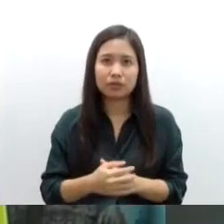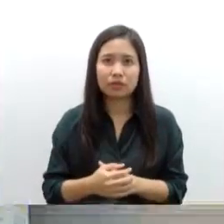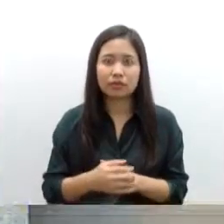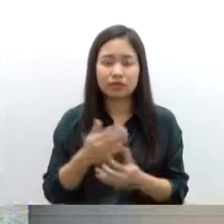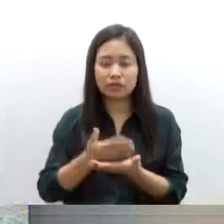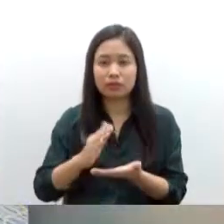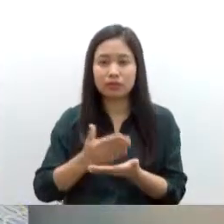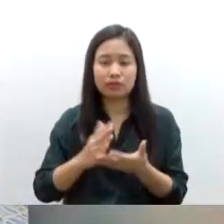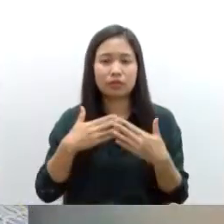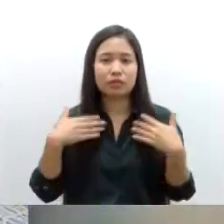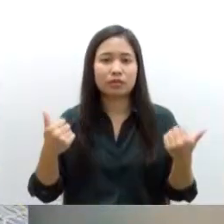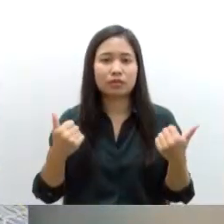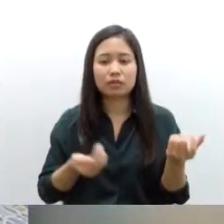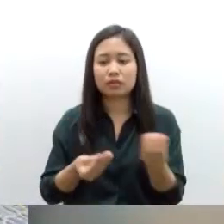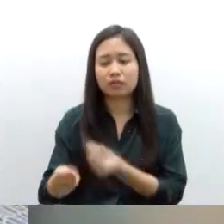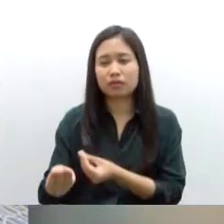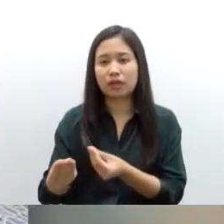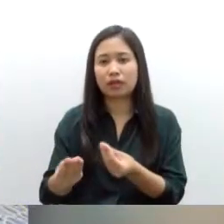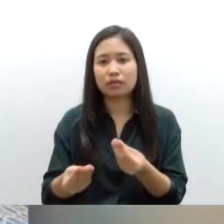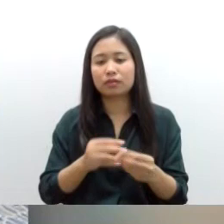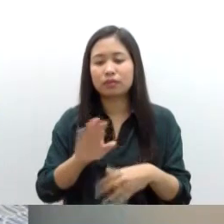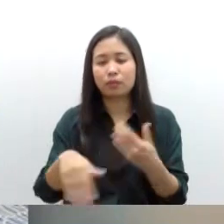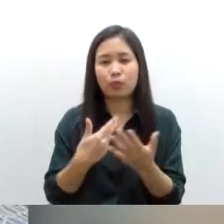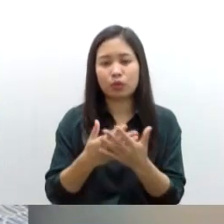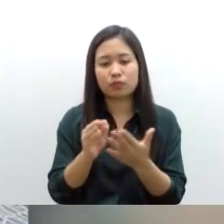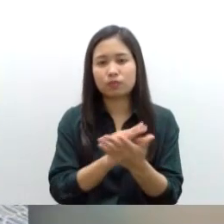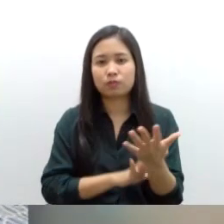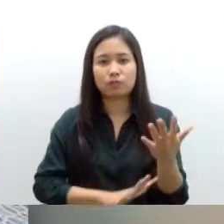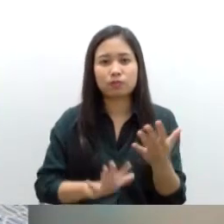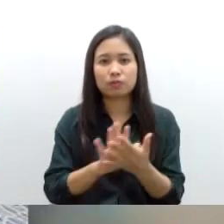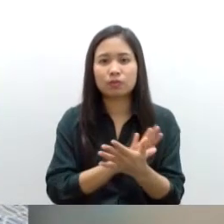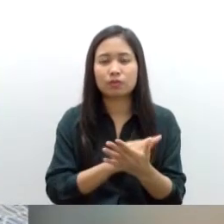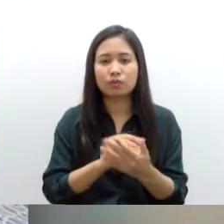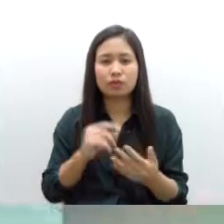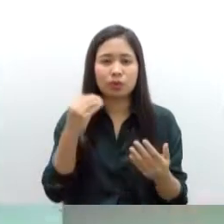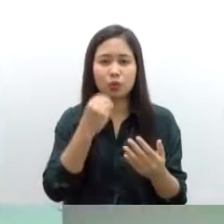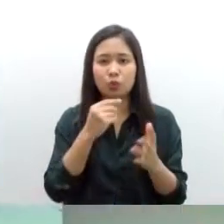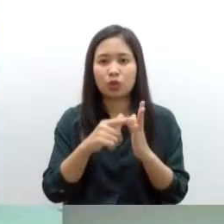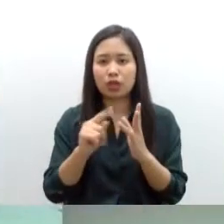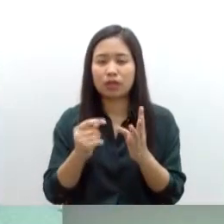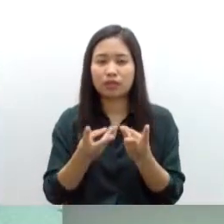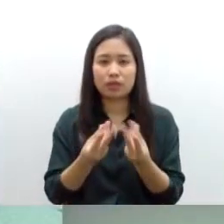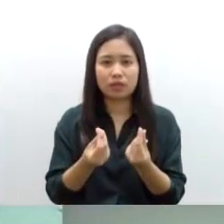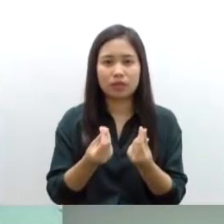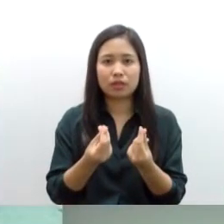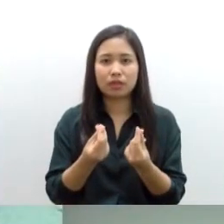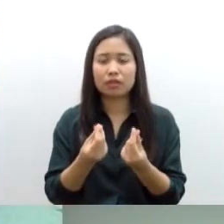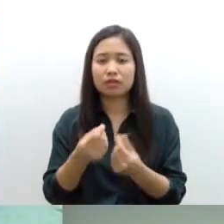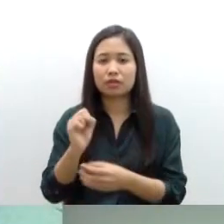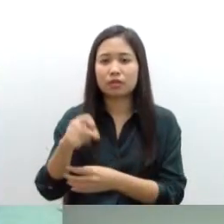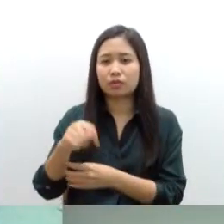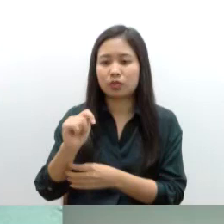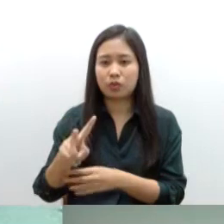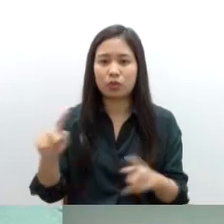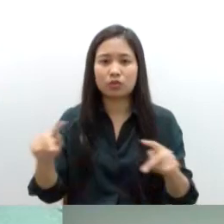แบ่งปันความสุขเราทำกันทุกพื้นที่นะครับตั้งแต่ในส่วนของเขตพื้นที่ตั้งแต่สปท.ด้วยซ้ำไปครับตั้งแต่กระทรวงศึกษาธิ